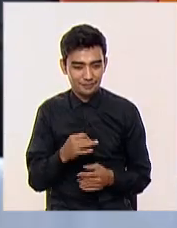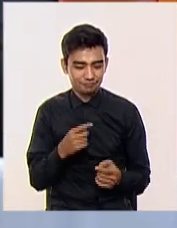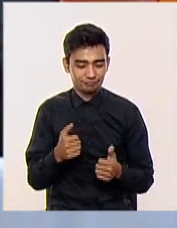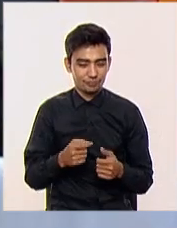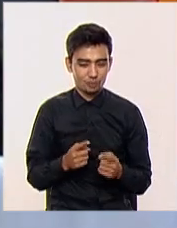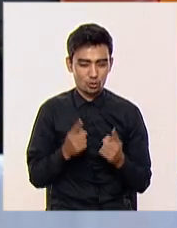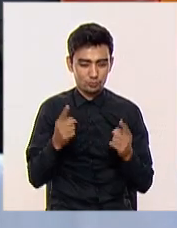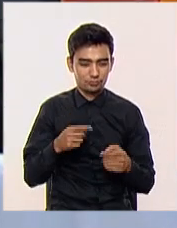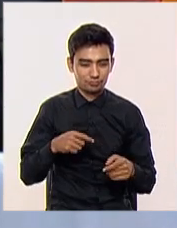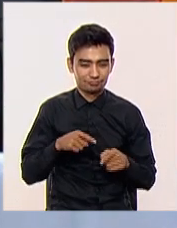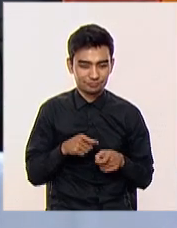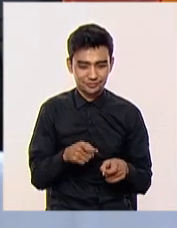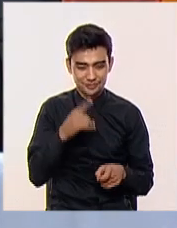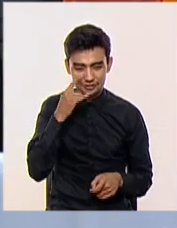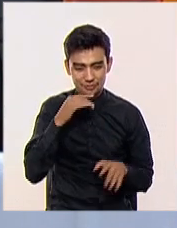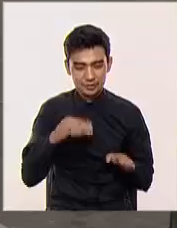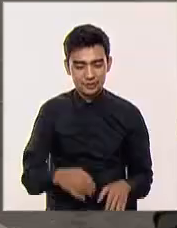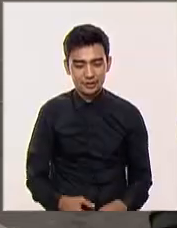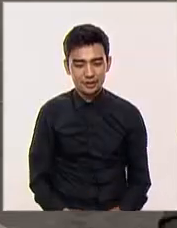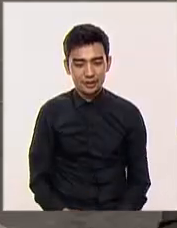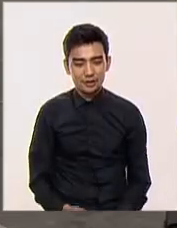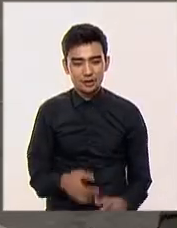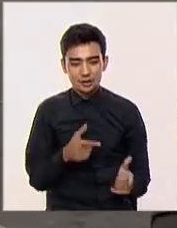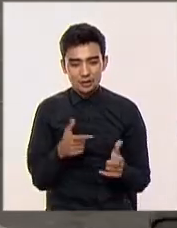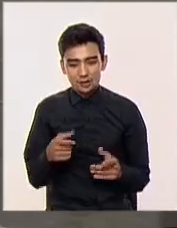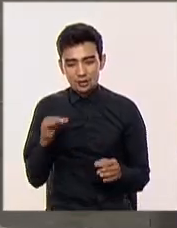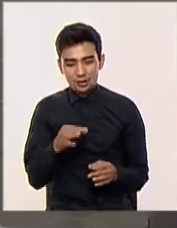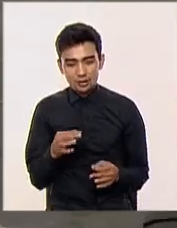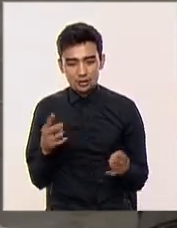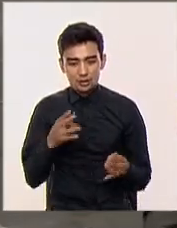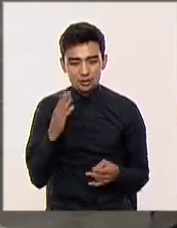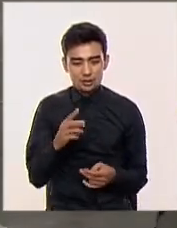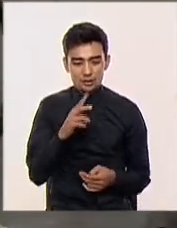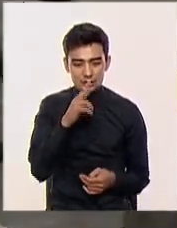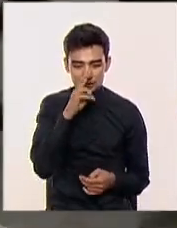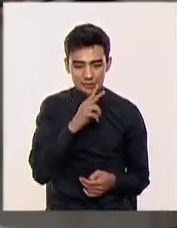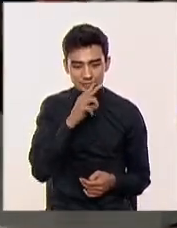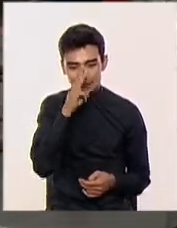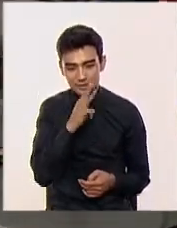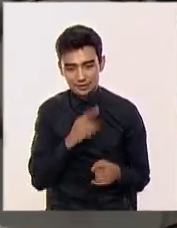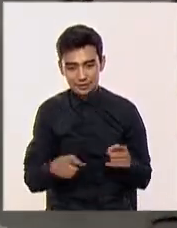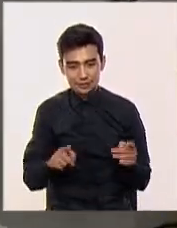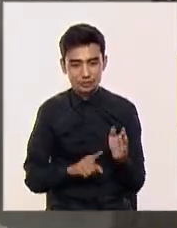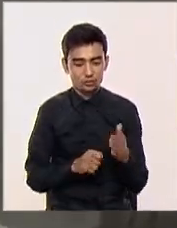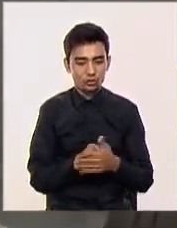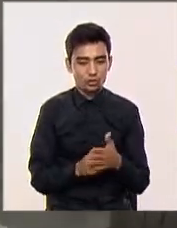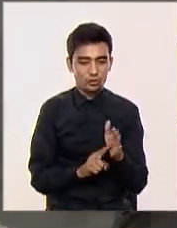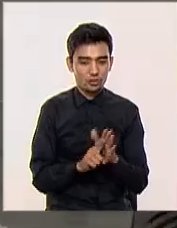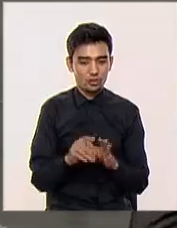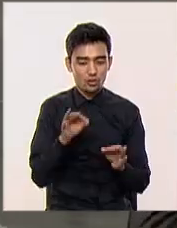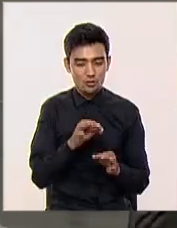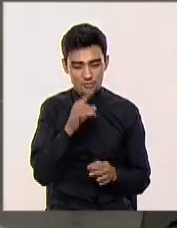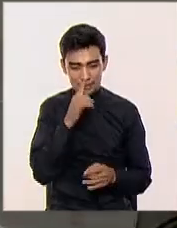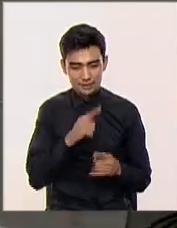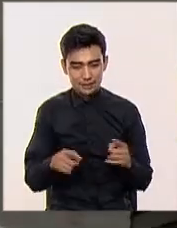забегах Казахстана. Начинать подготовку к марафону нужно минимум за 2-3 месяца до начала события. Готовиться